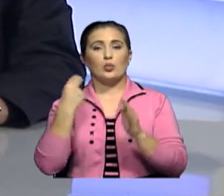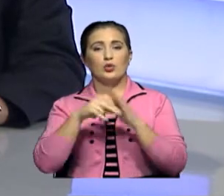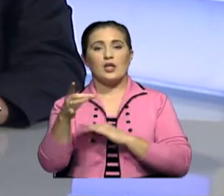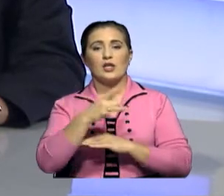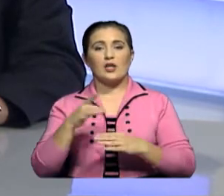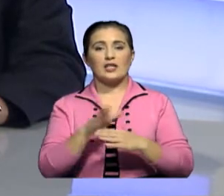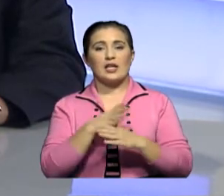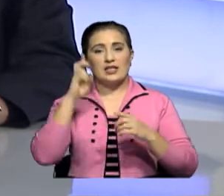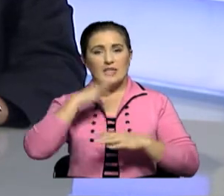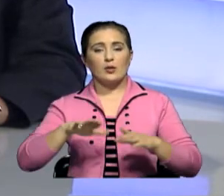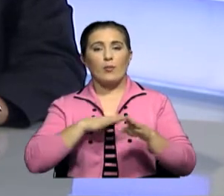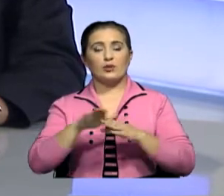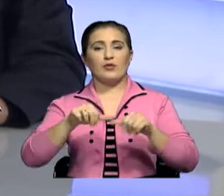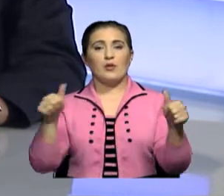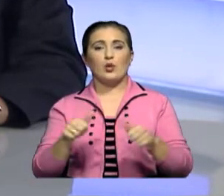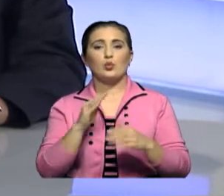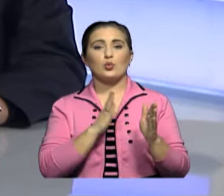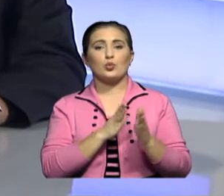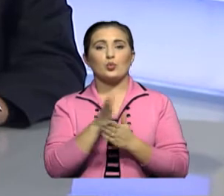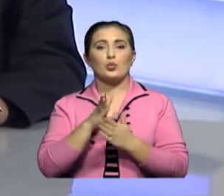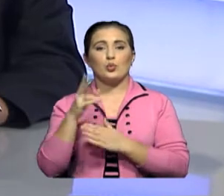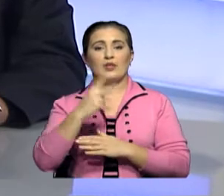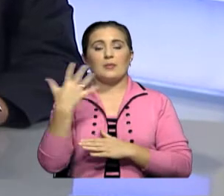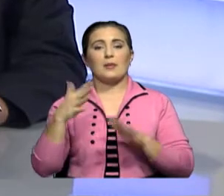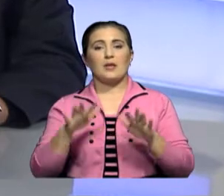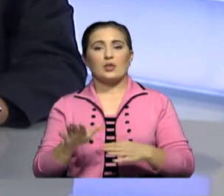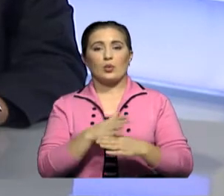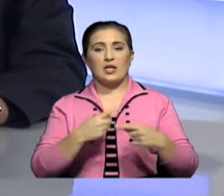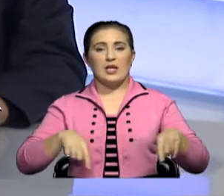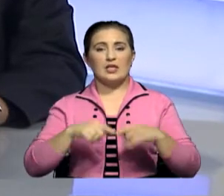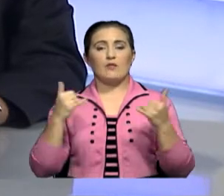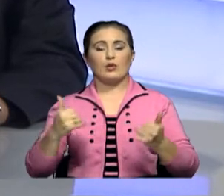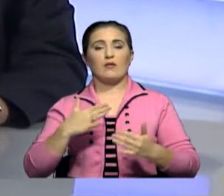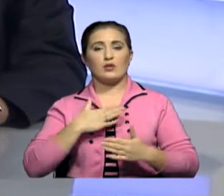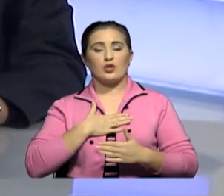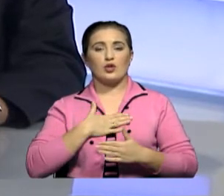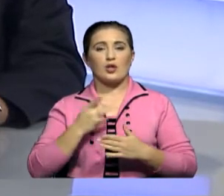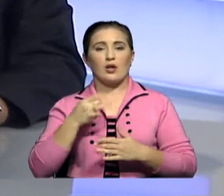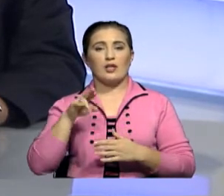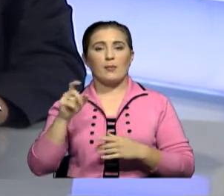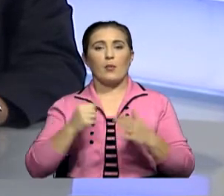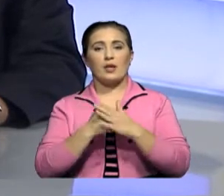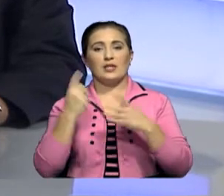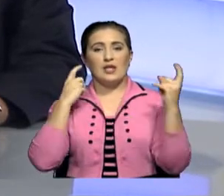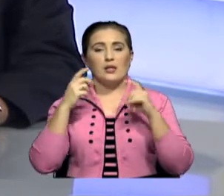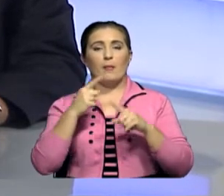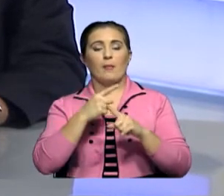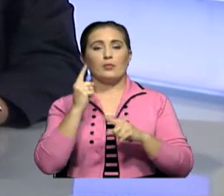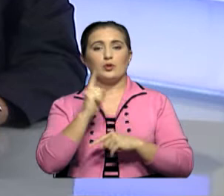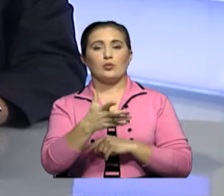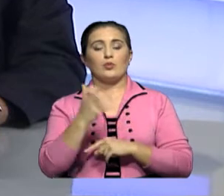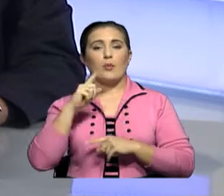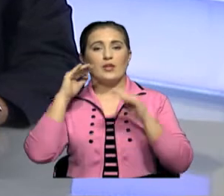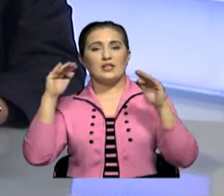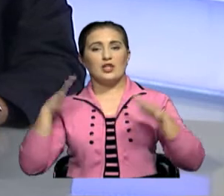полностью сформировали структуру 25 местных отделений сегодня в наших рядах по базе данных за стоит порядка полутора тысяч молодых